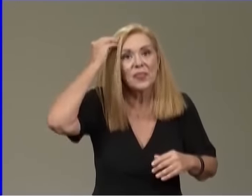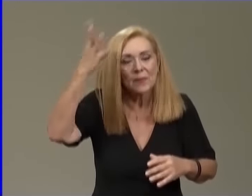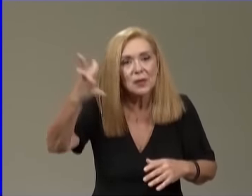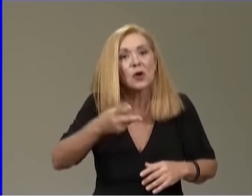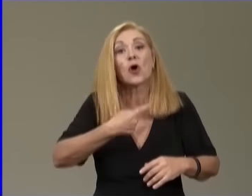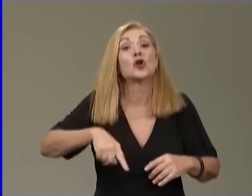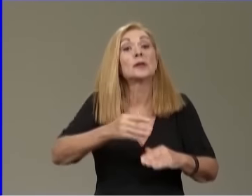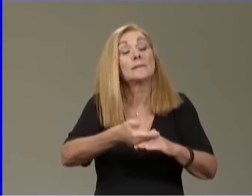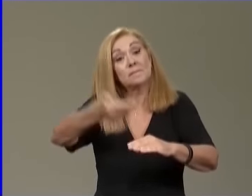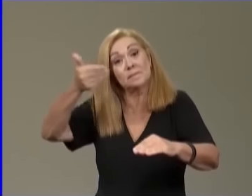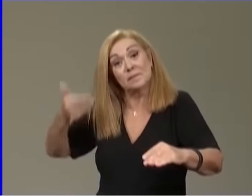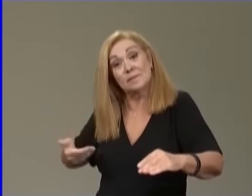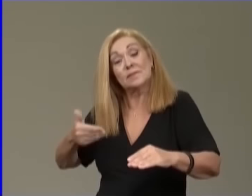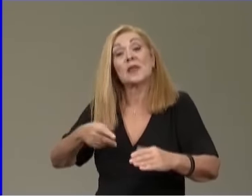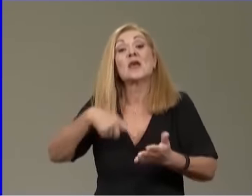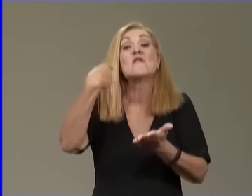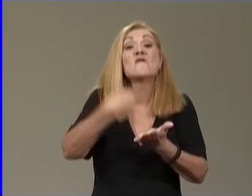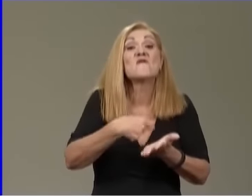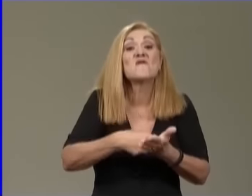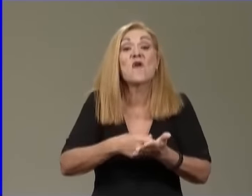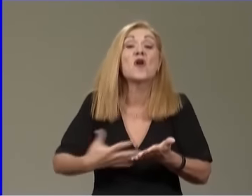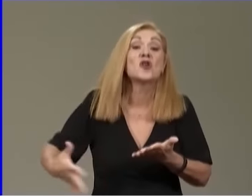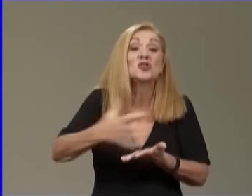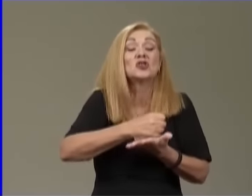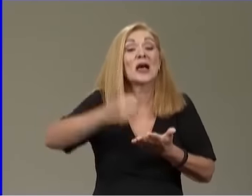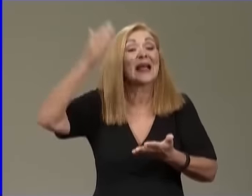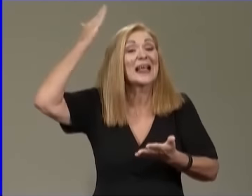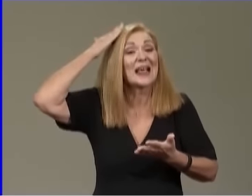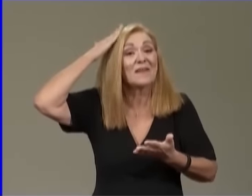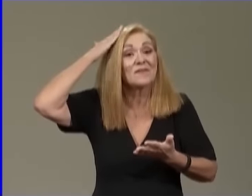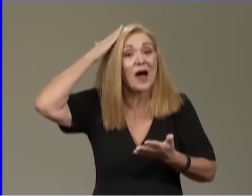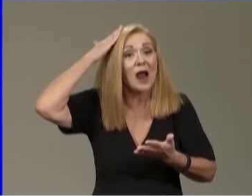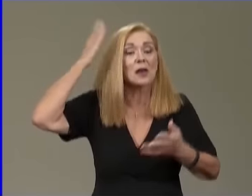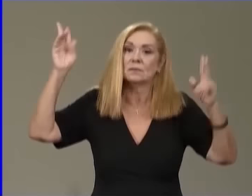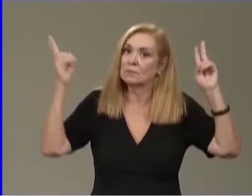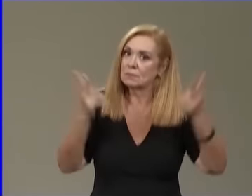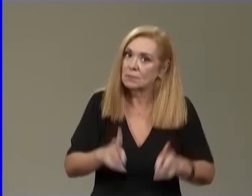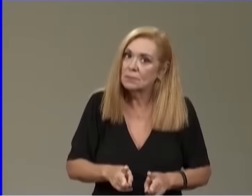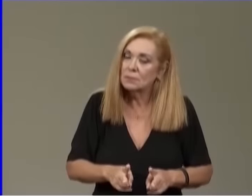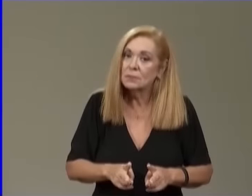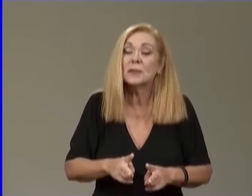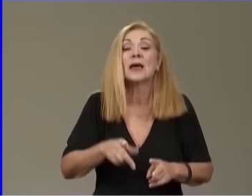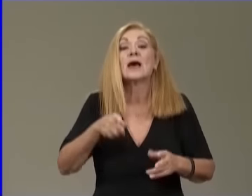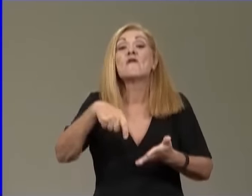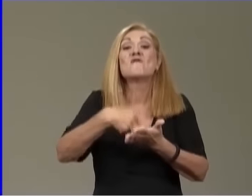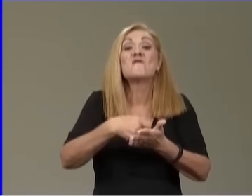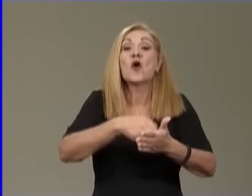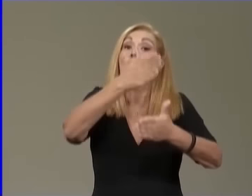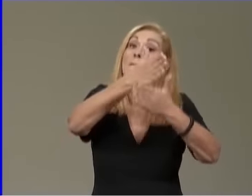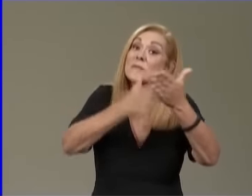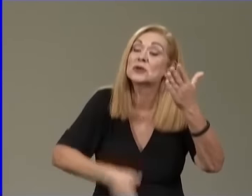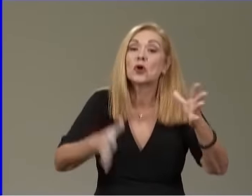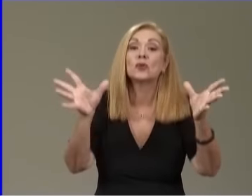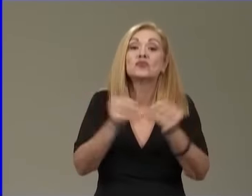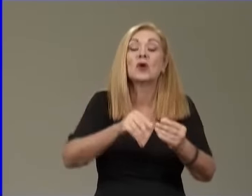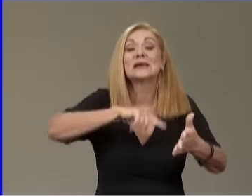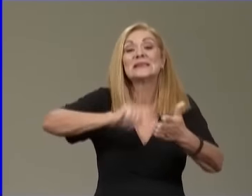προηγηθεί η μείωση του φόρου συγκέντρωσης κεφαλαίου, ο περιορισμός στο μισό του φόρου που αφορά τις σημασιακές